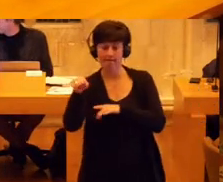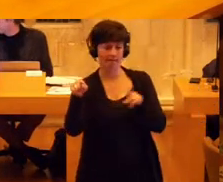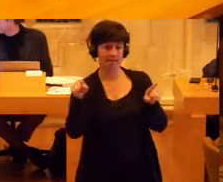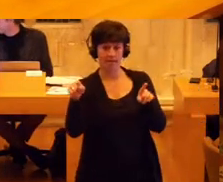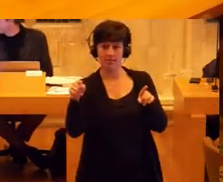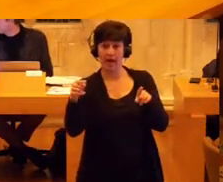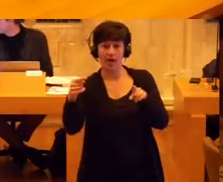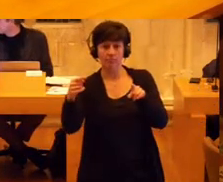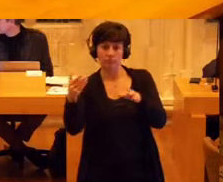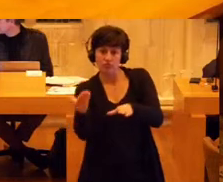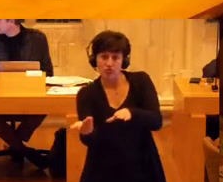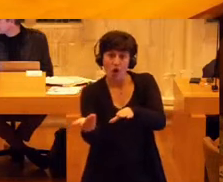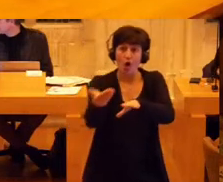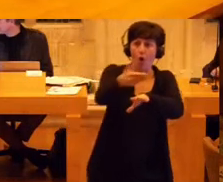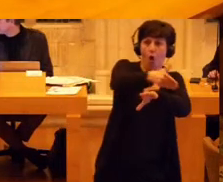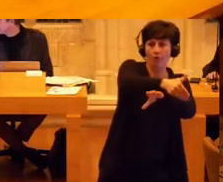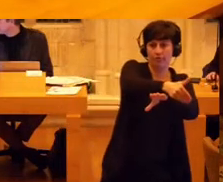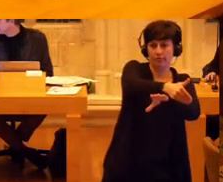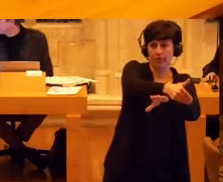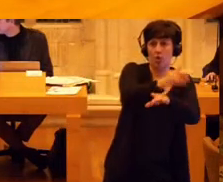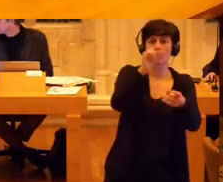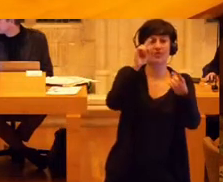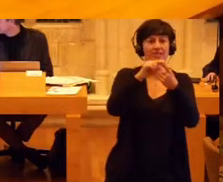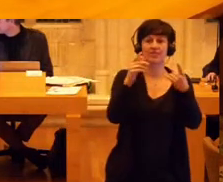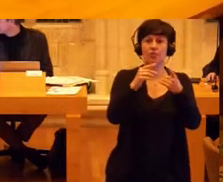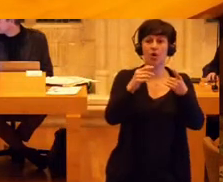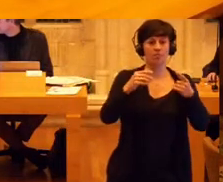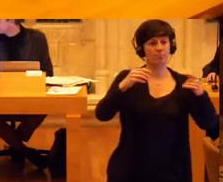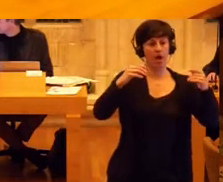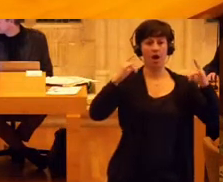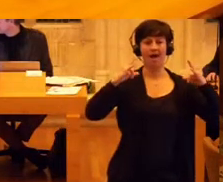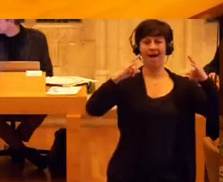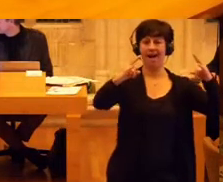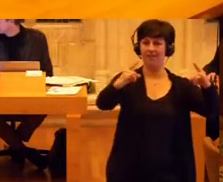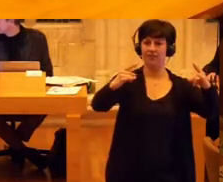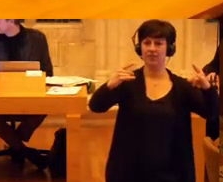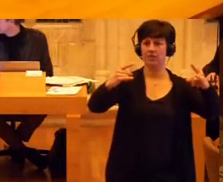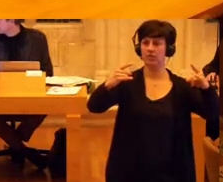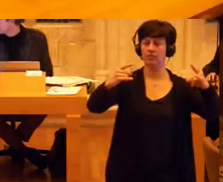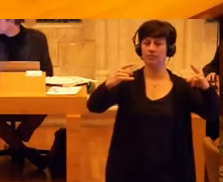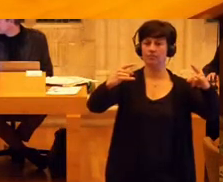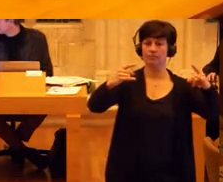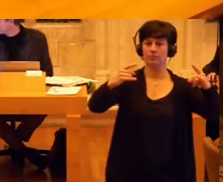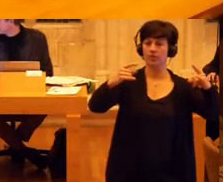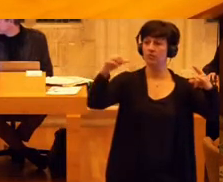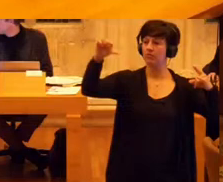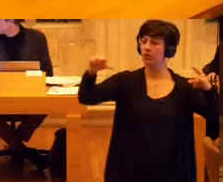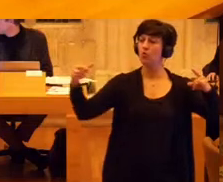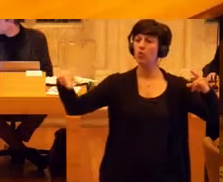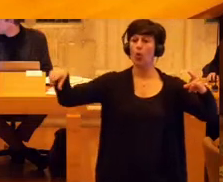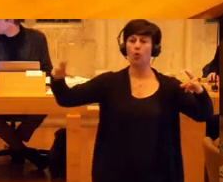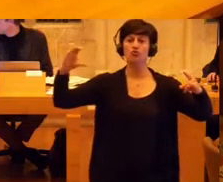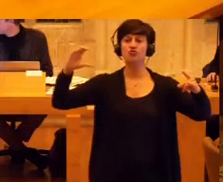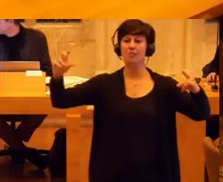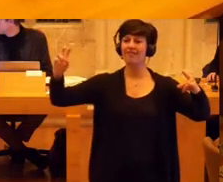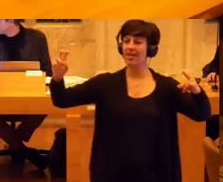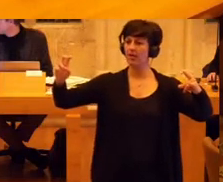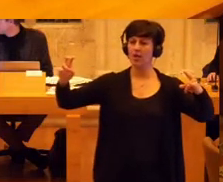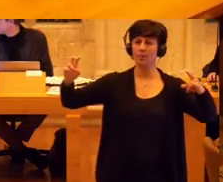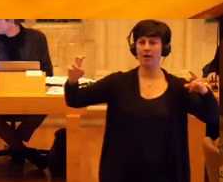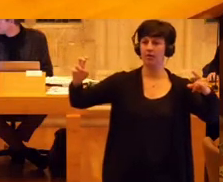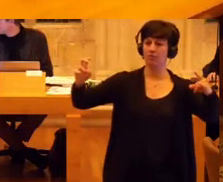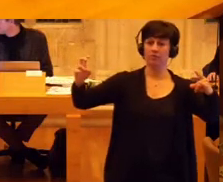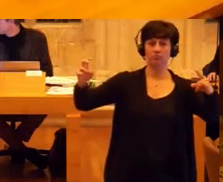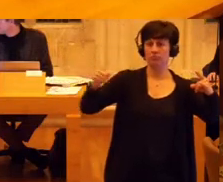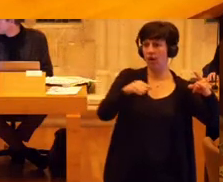le centre commercial, de telle sorte qu'il soit traversant finalement, qu'on puisse aller de l'intérieur du site Jacquard vers la rue du Chemin Vert. Il se trouve que sur cette troisième